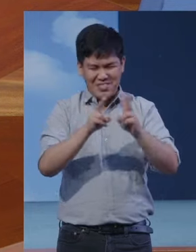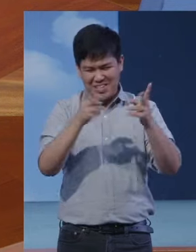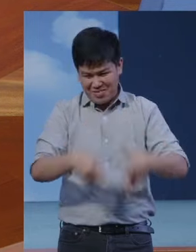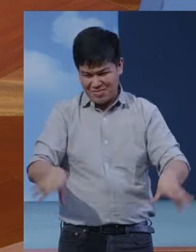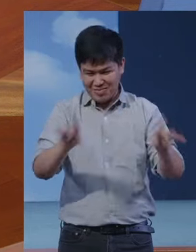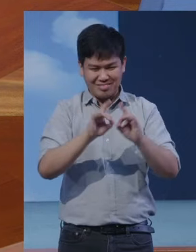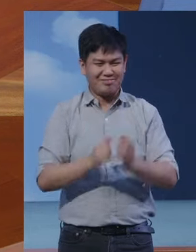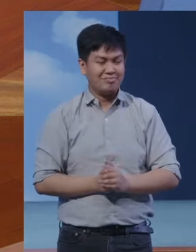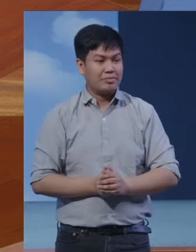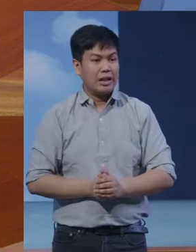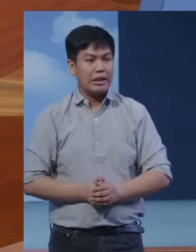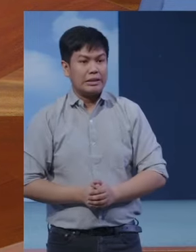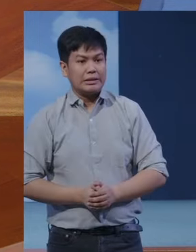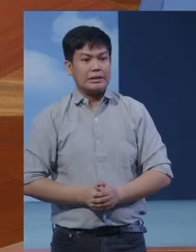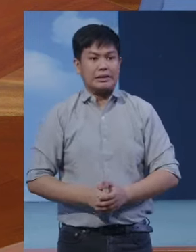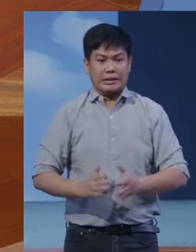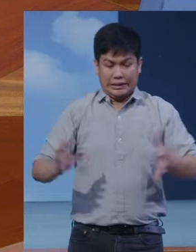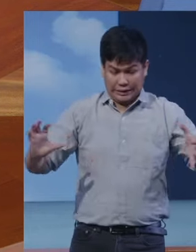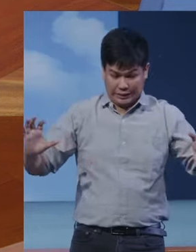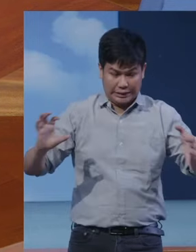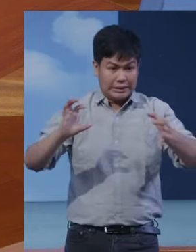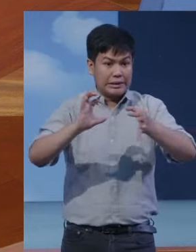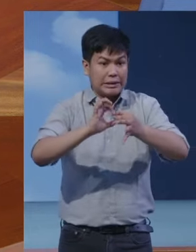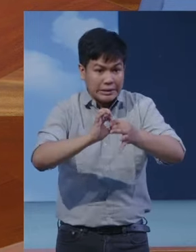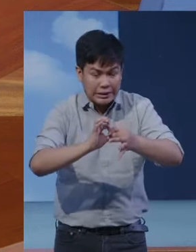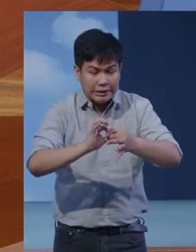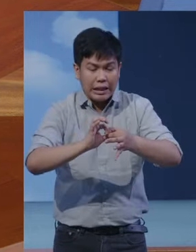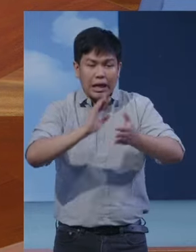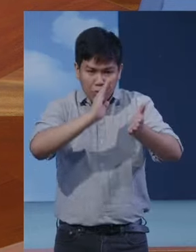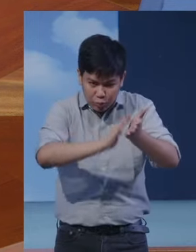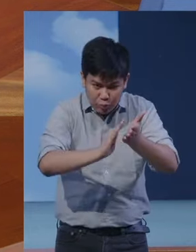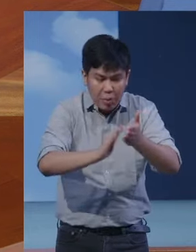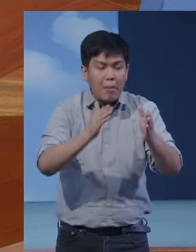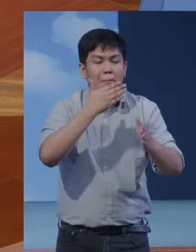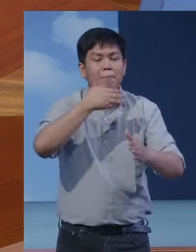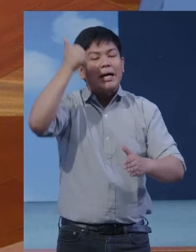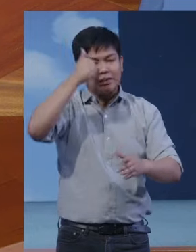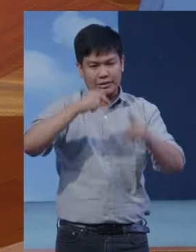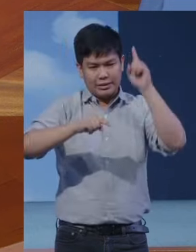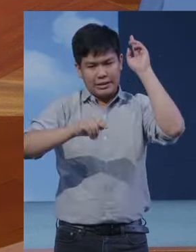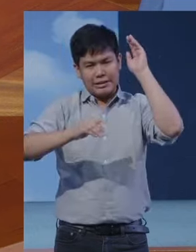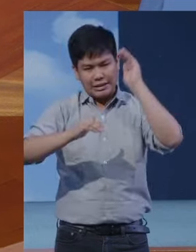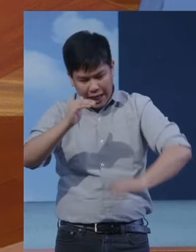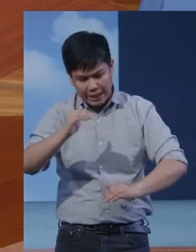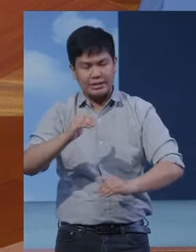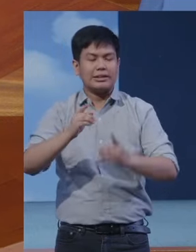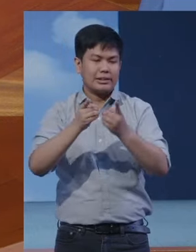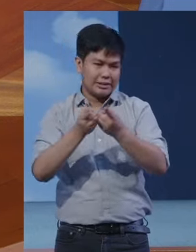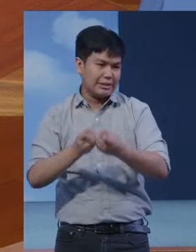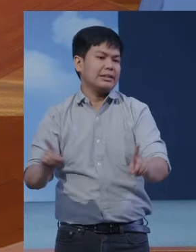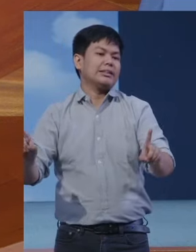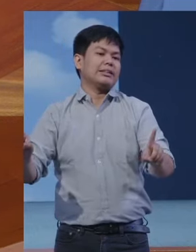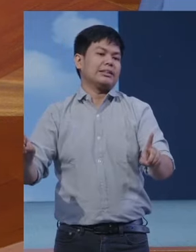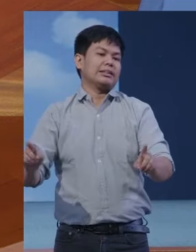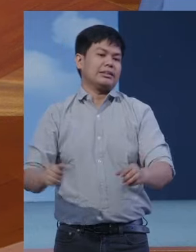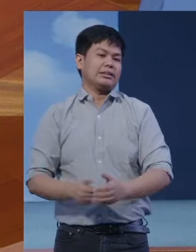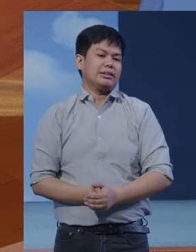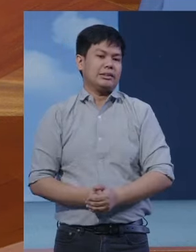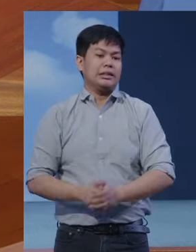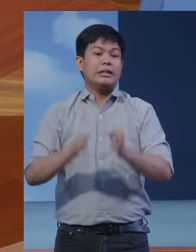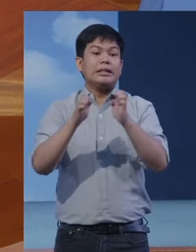pagkakasundo ay laging Mas mabuti kaysa sa paghihiwalay kahit na may pangangan